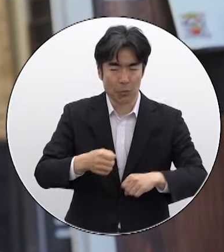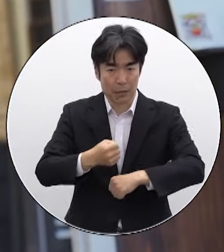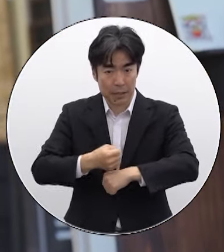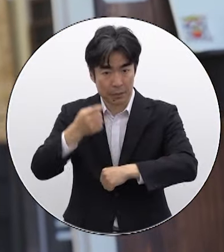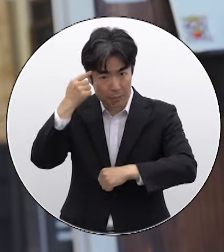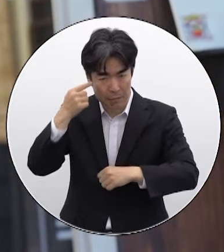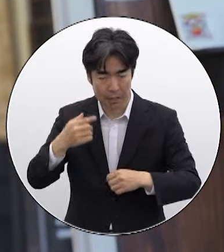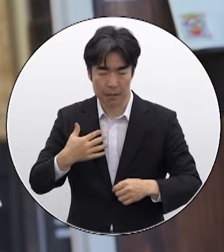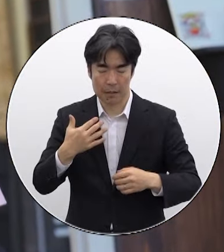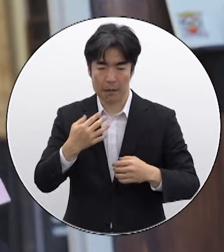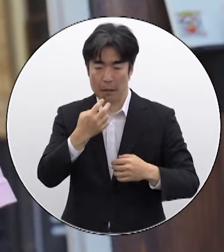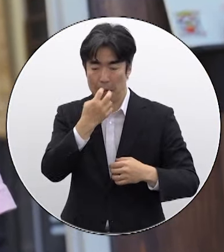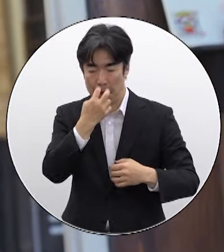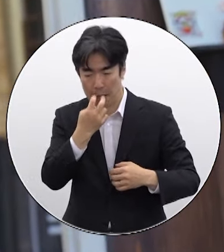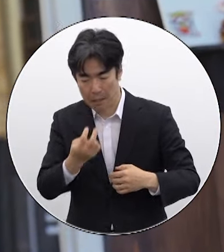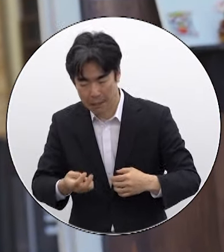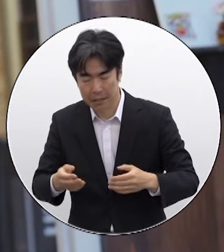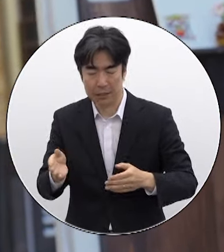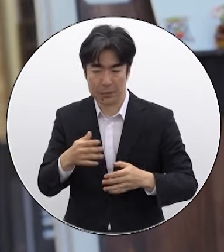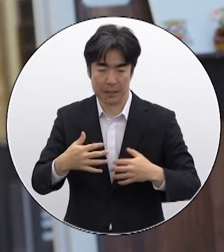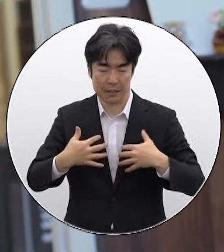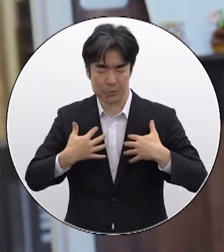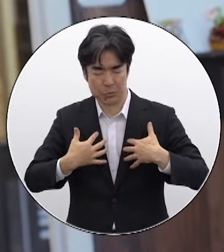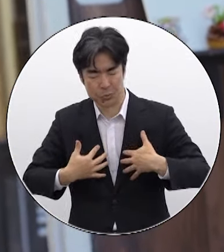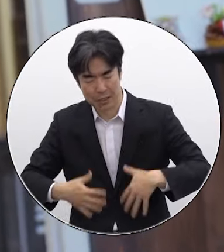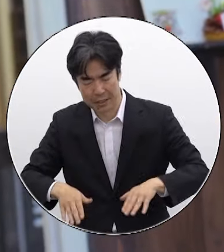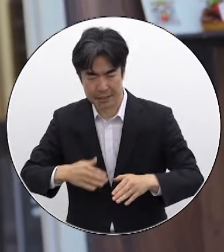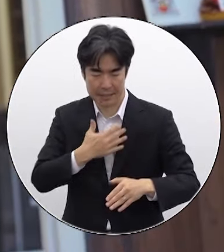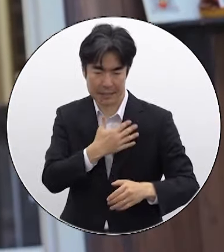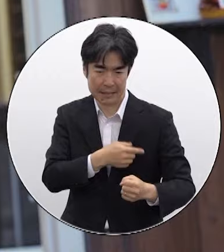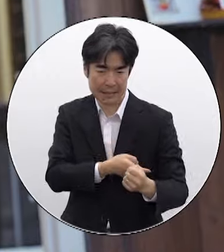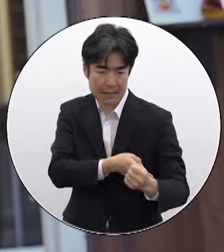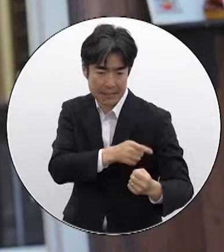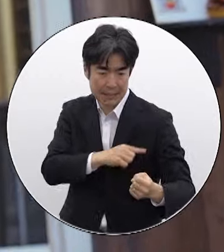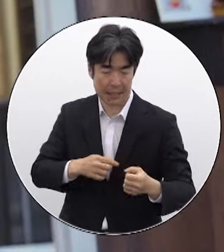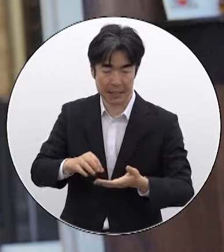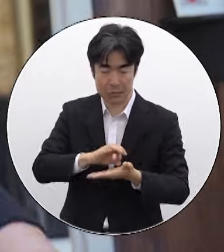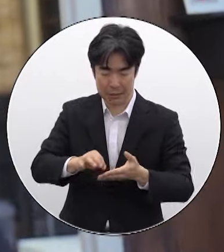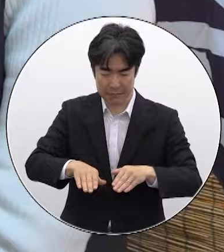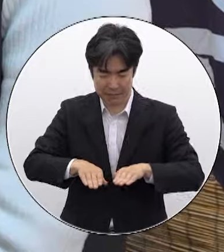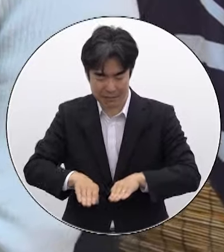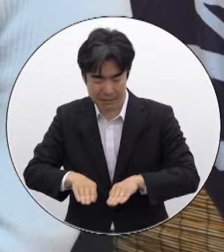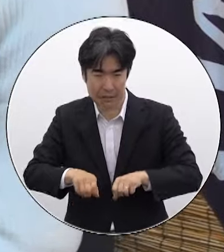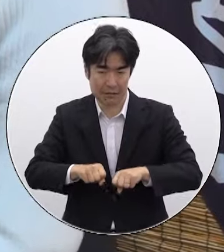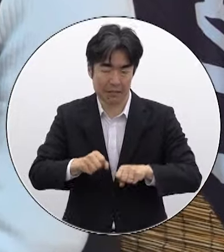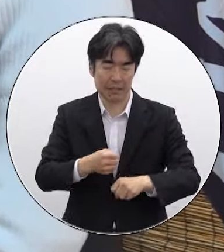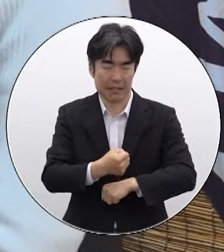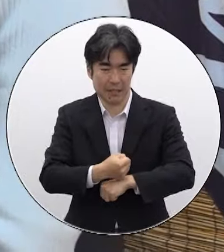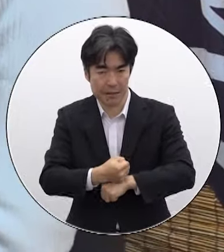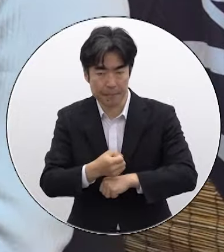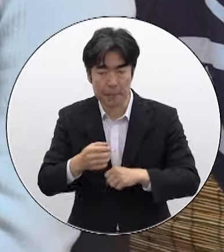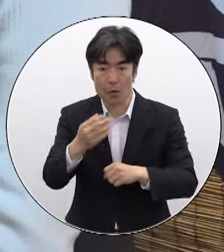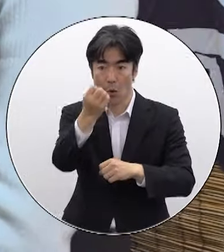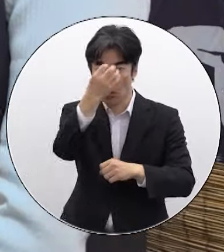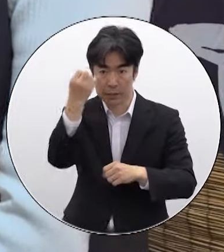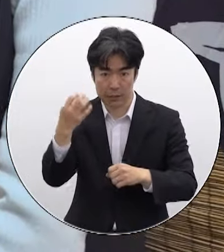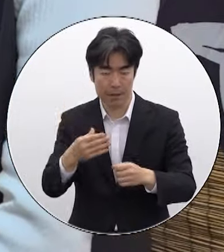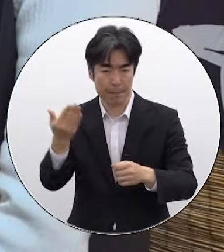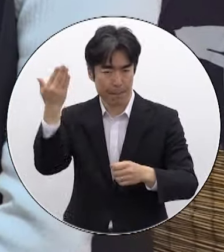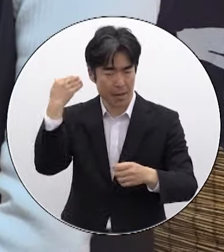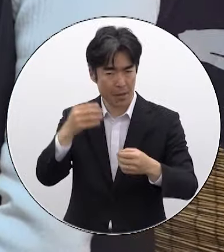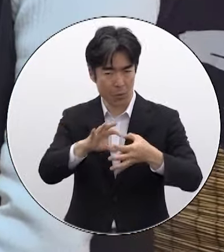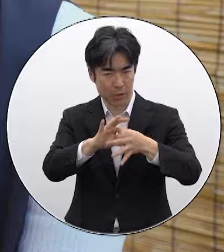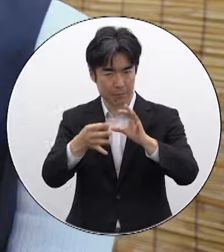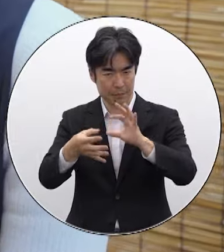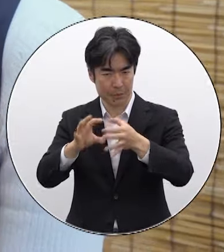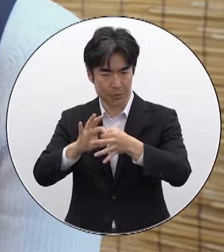トヘトになるぐらいにやっぱ力がいるん で、 使うんです、ね、 ちょっと疲れます。だけど星さんなんか、はい、あのもそ、うんうん、オリンピック